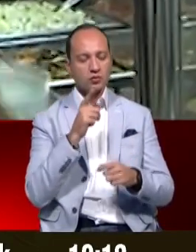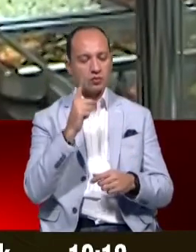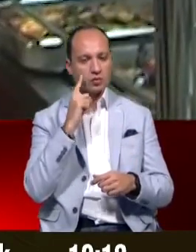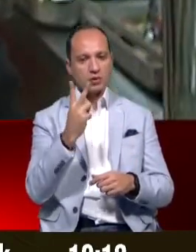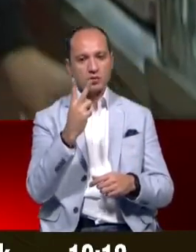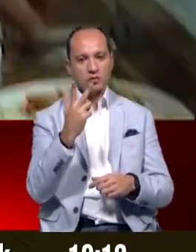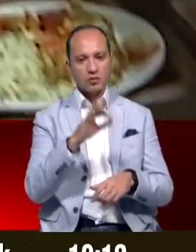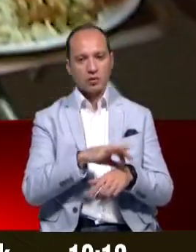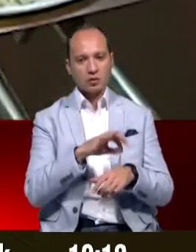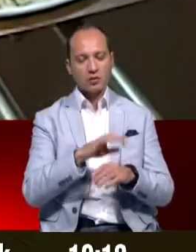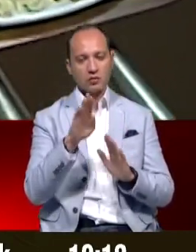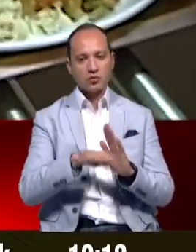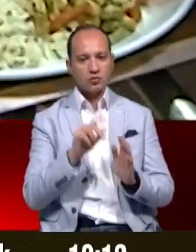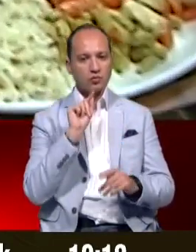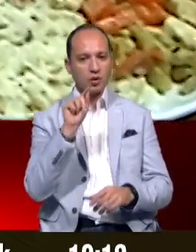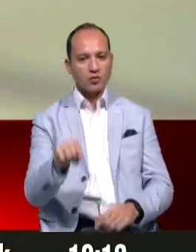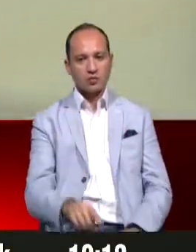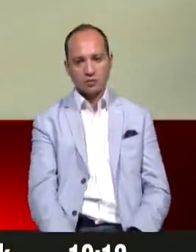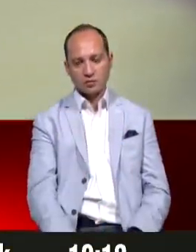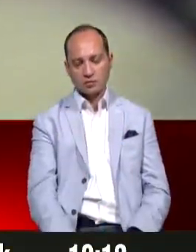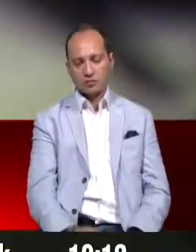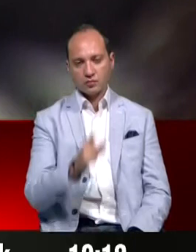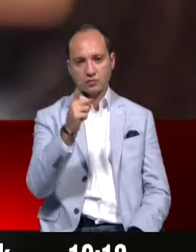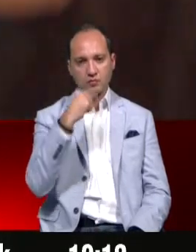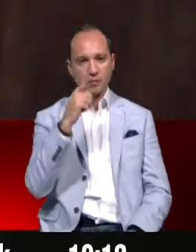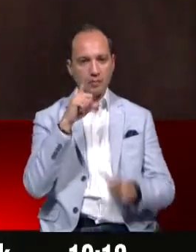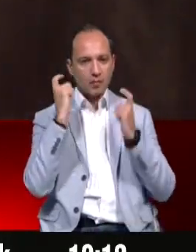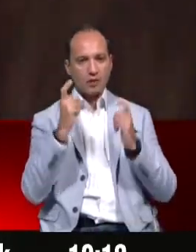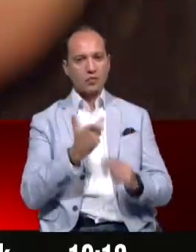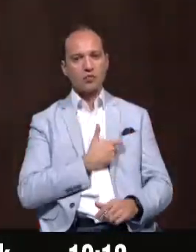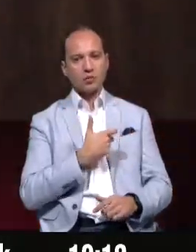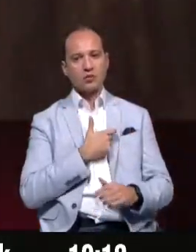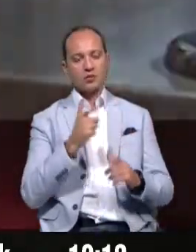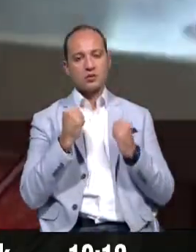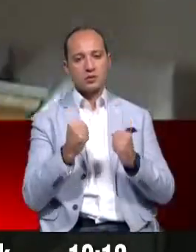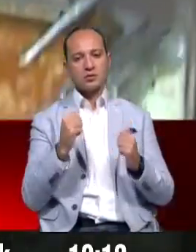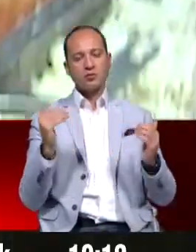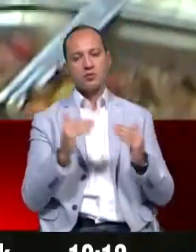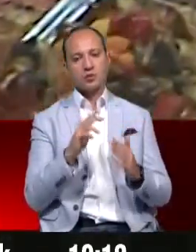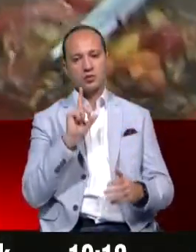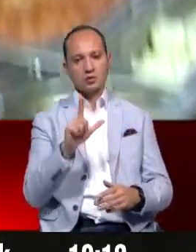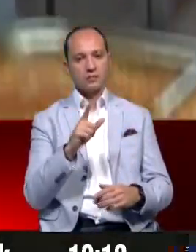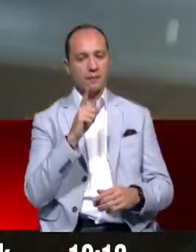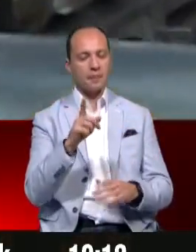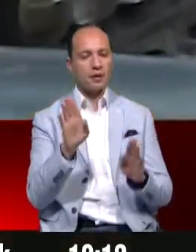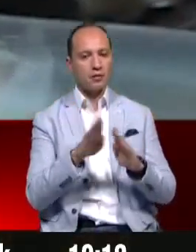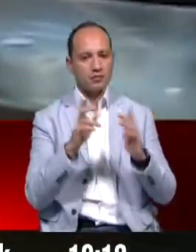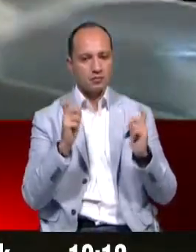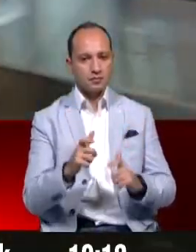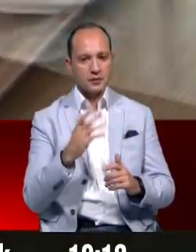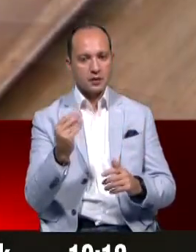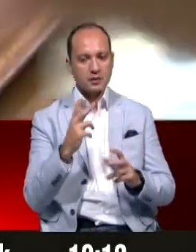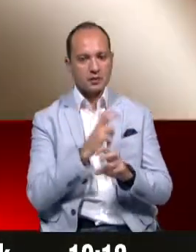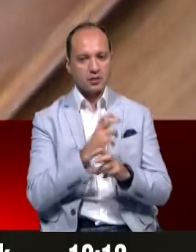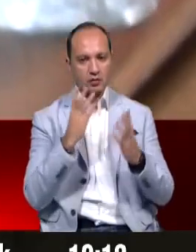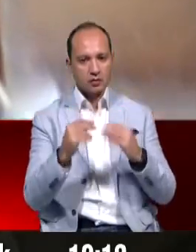2-3 dakikaya kadar düşebildiğini gösteren veriler var. Bu nedenle maske kuralına hiç olmadığı kadar sıkıca uymak gerekiyor. İşte o kapalı ortamlardan en